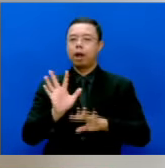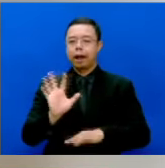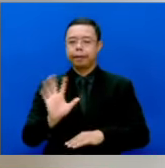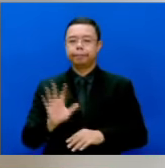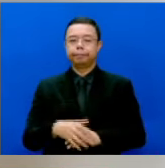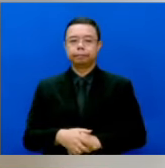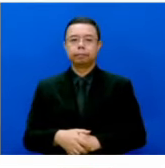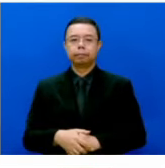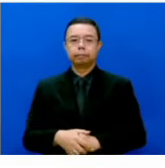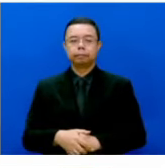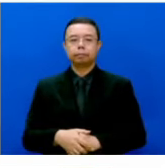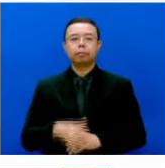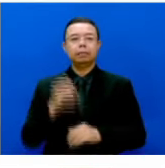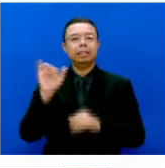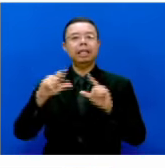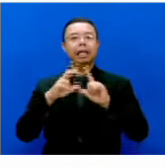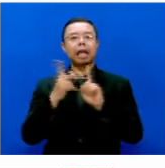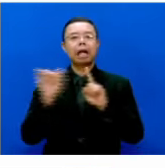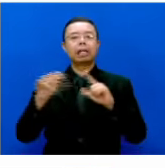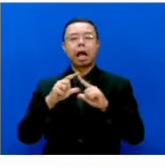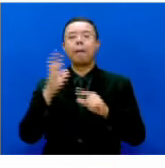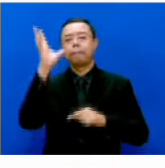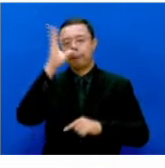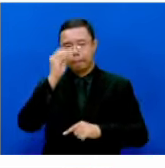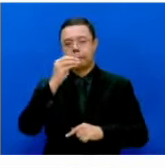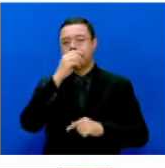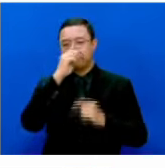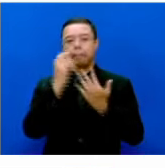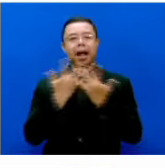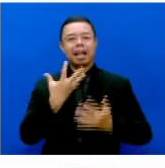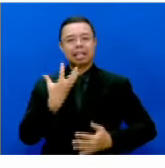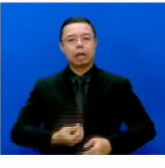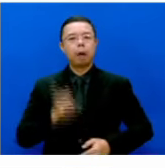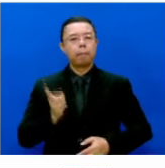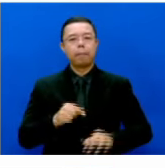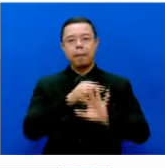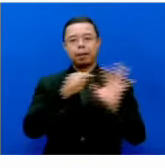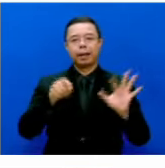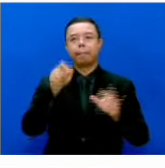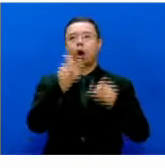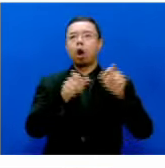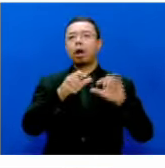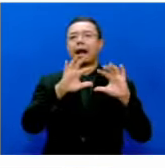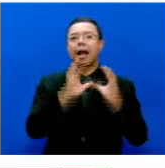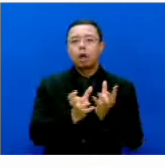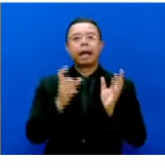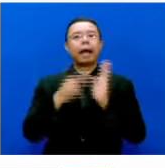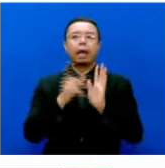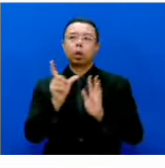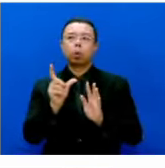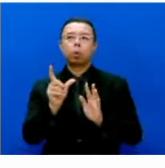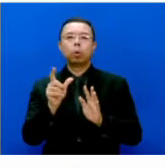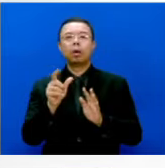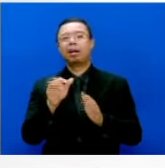NU Gus Yahya juga memahami kekecewaan masyarakat luas yang menilai tindakan kelima warga NU tersebut tidak patut dan